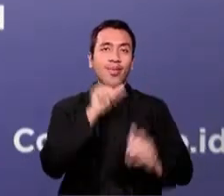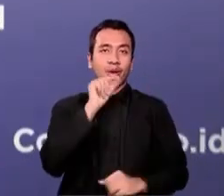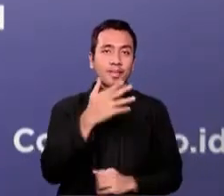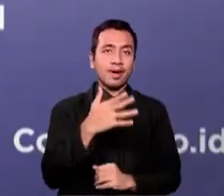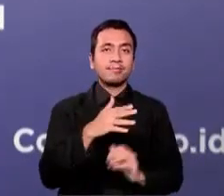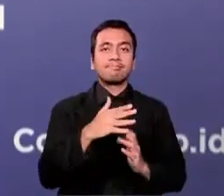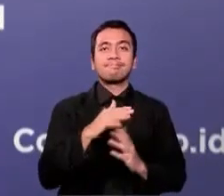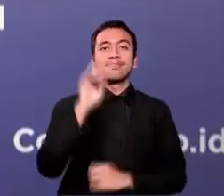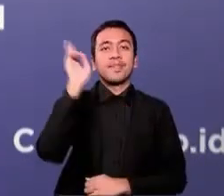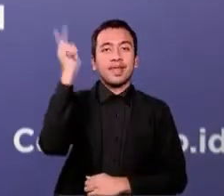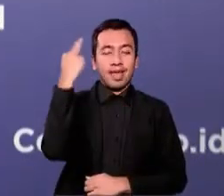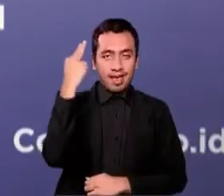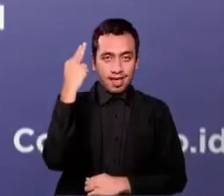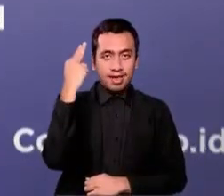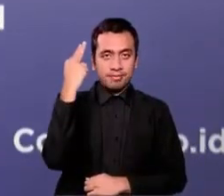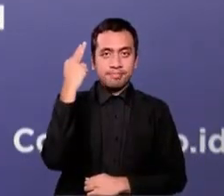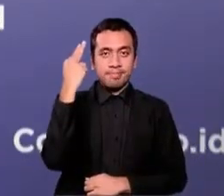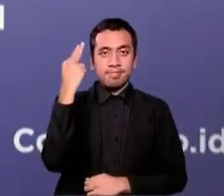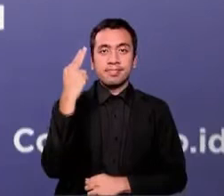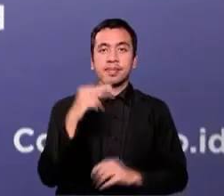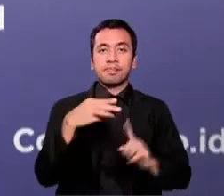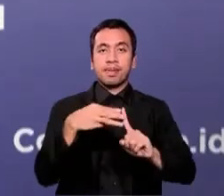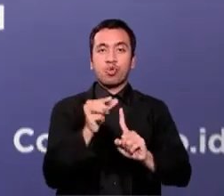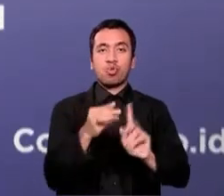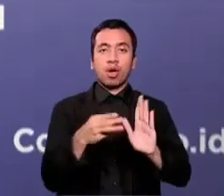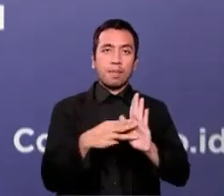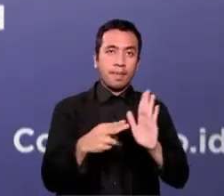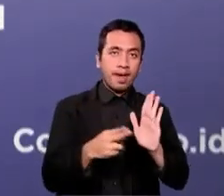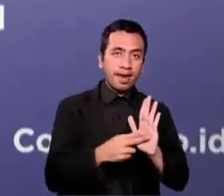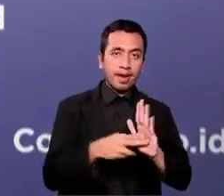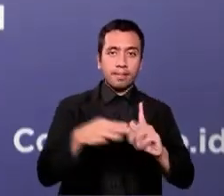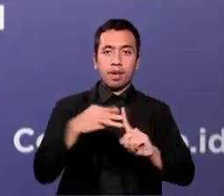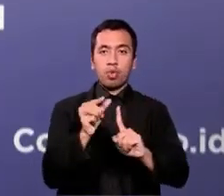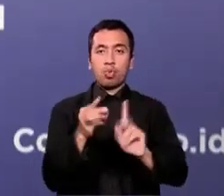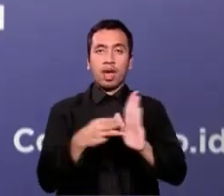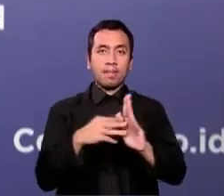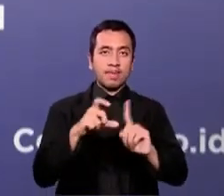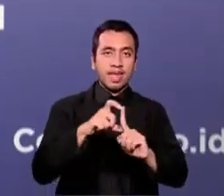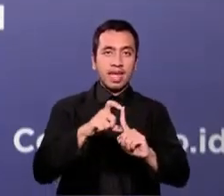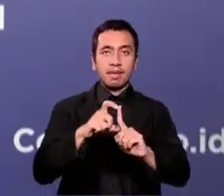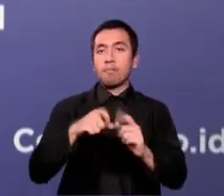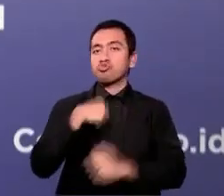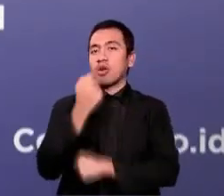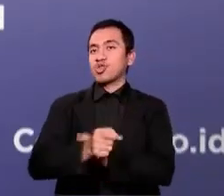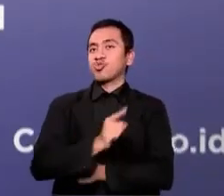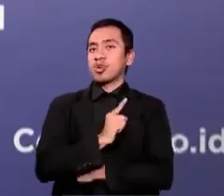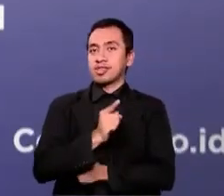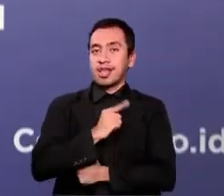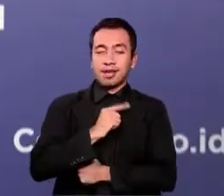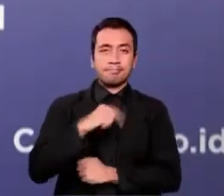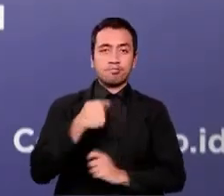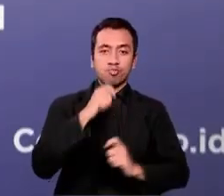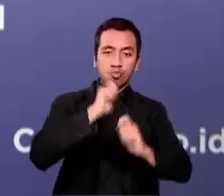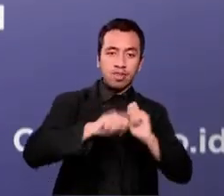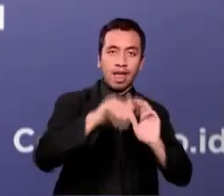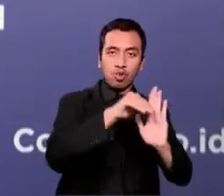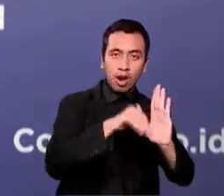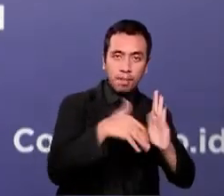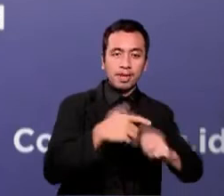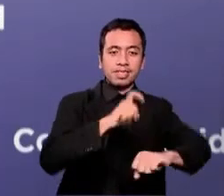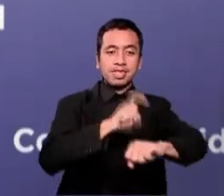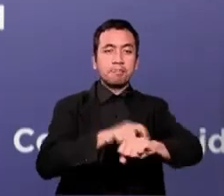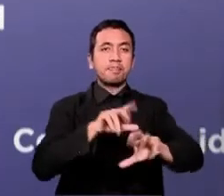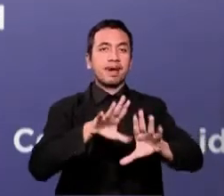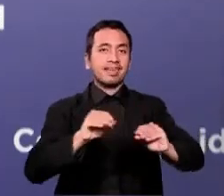BUMN BUMD dan swasta tentang pengaturan jam kerja pada masa adaptasi Kebiasaan Baru menuju